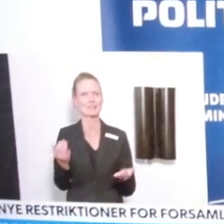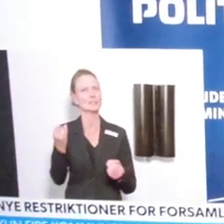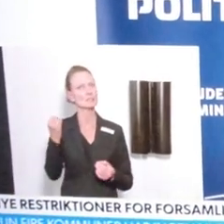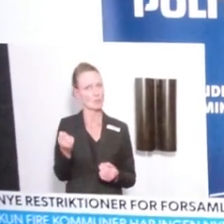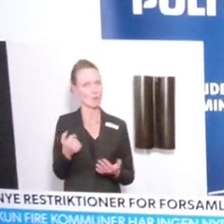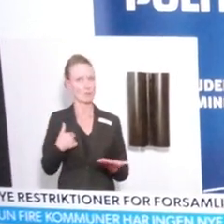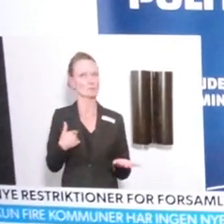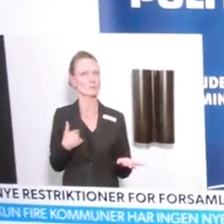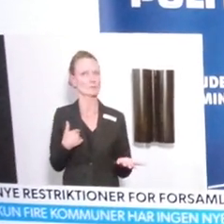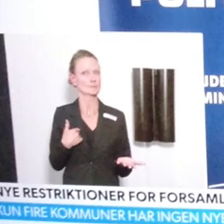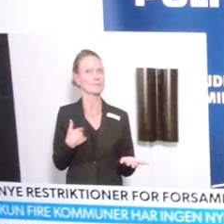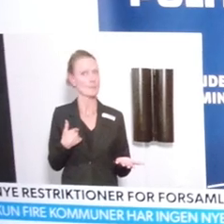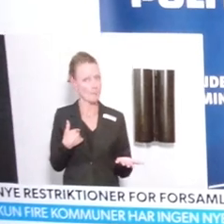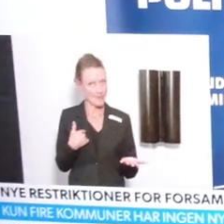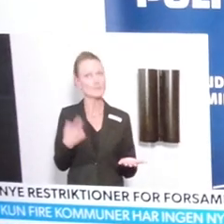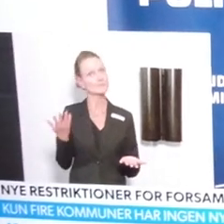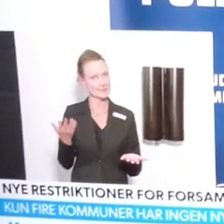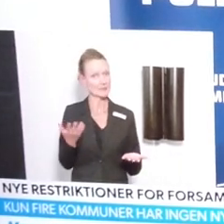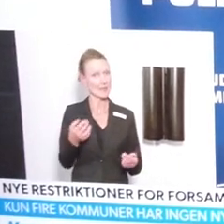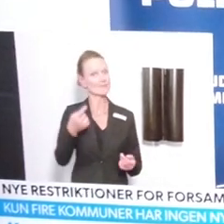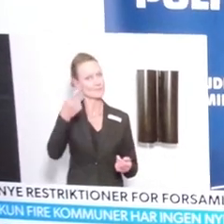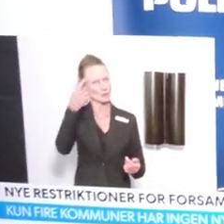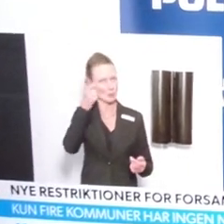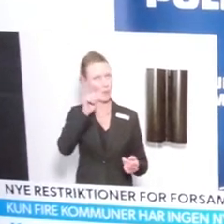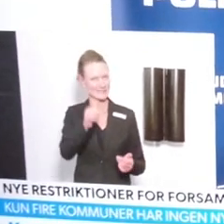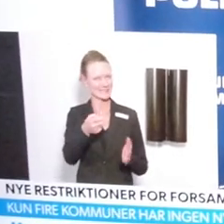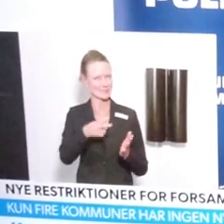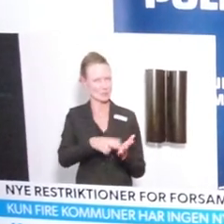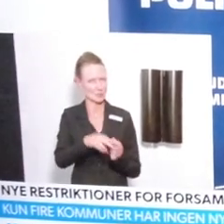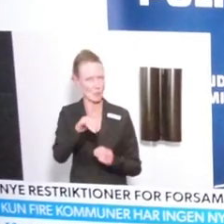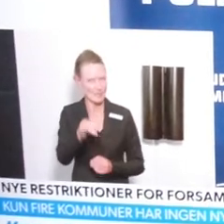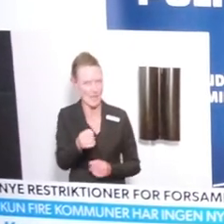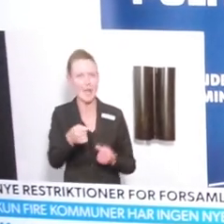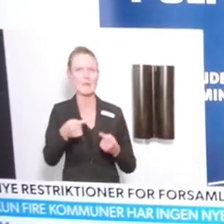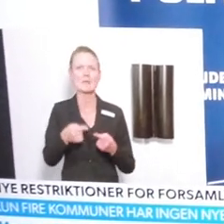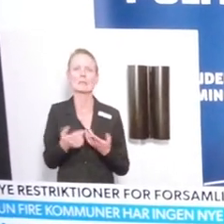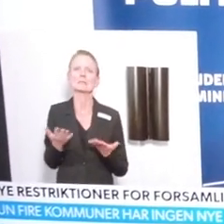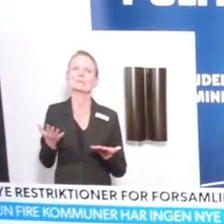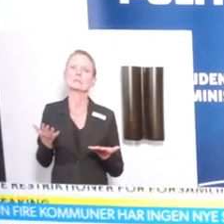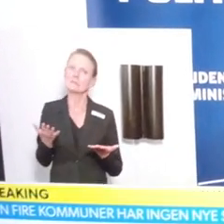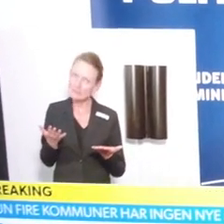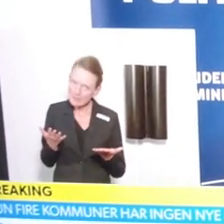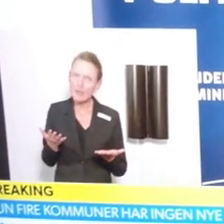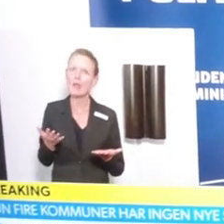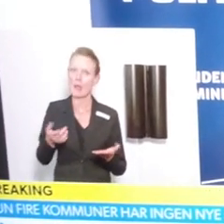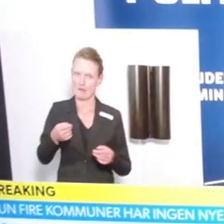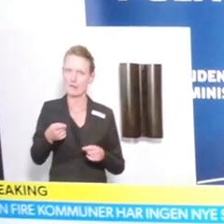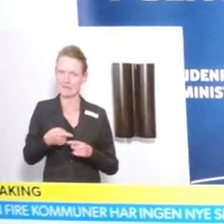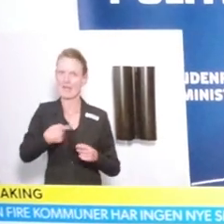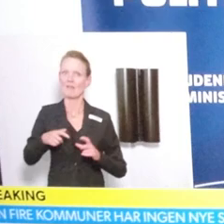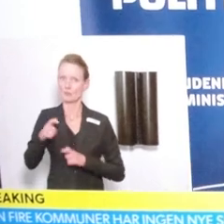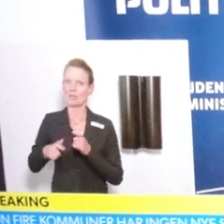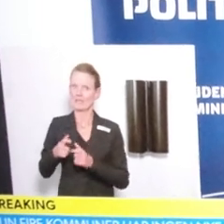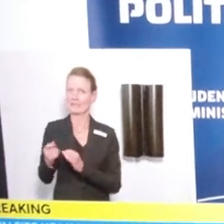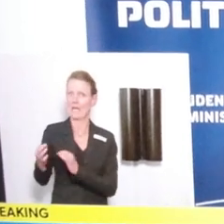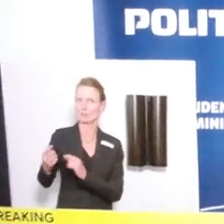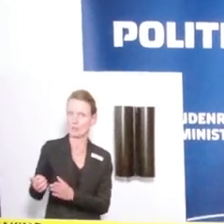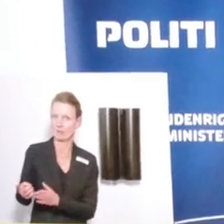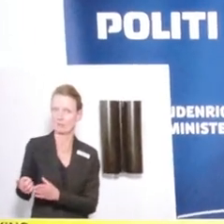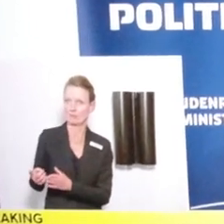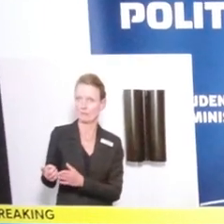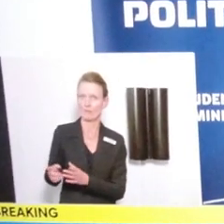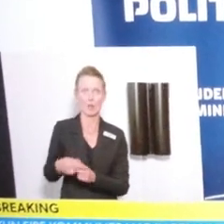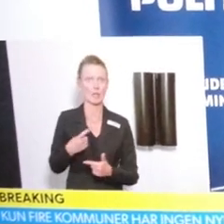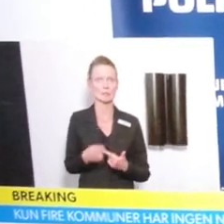anerkender præmissen i dit spørgsmål, men samtidig så er det altså en del af vores strategi, for alternativet, det er jo enten at lade stå